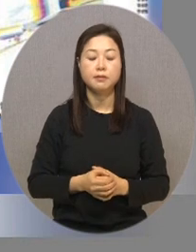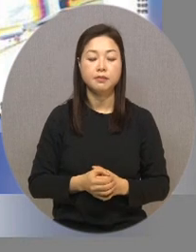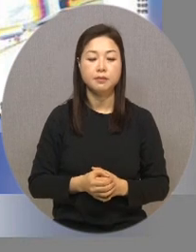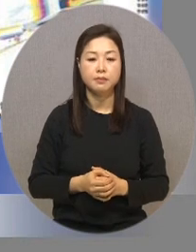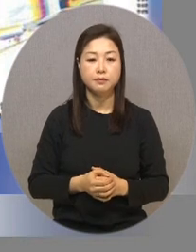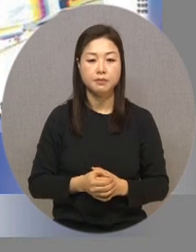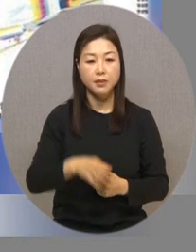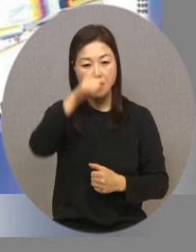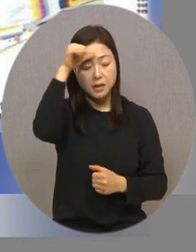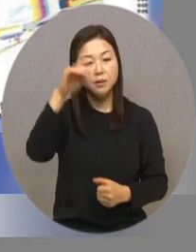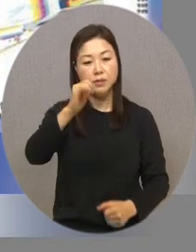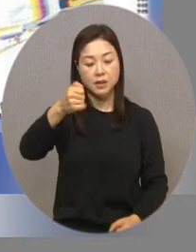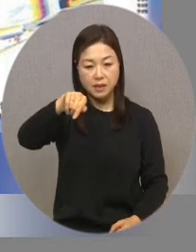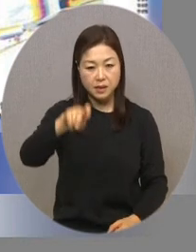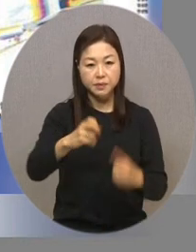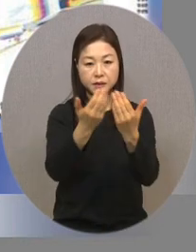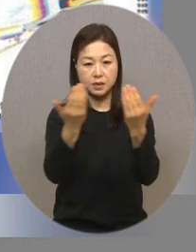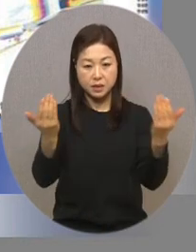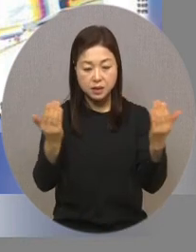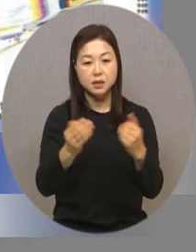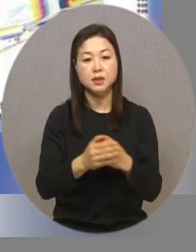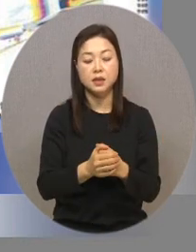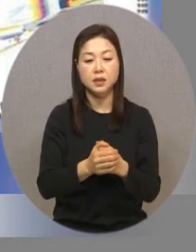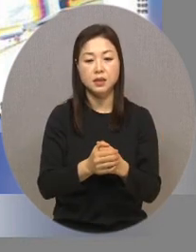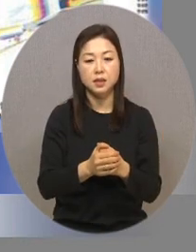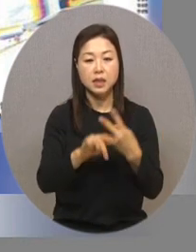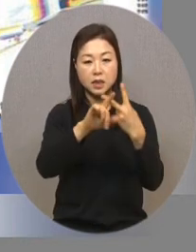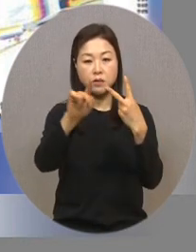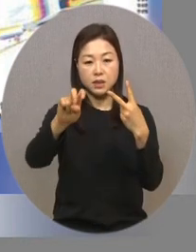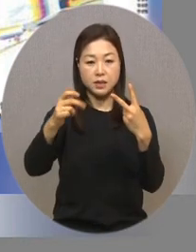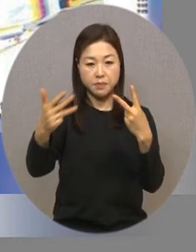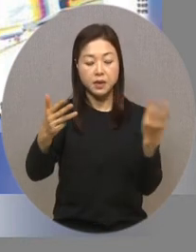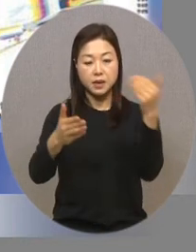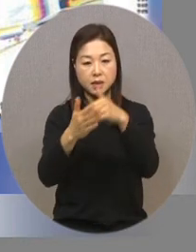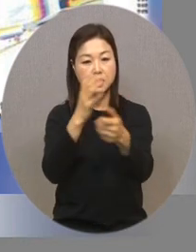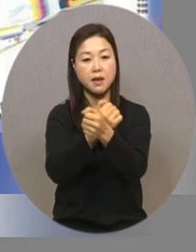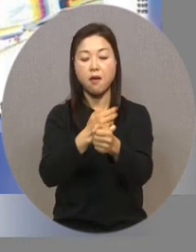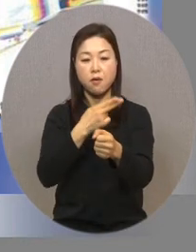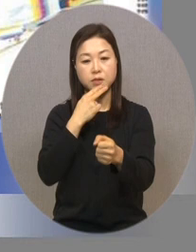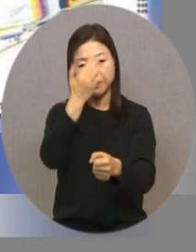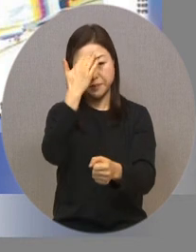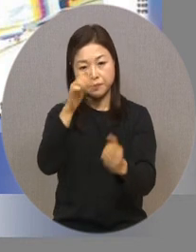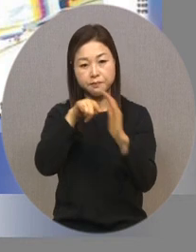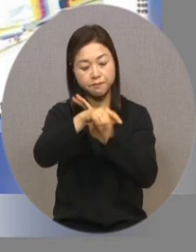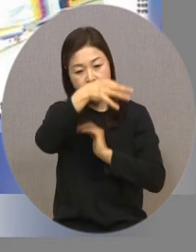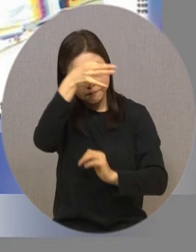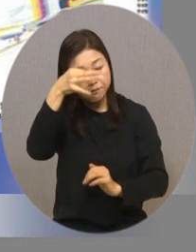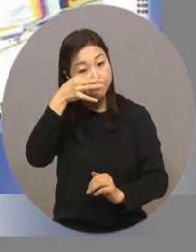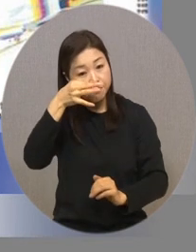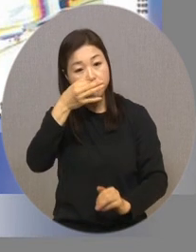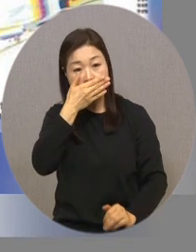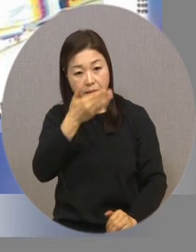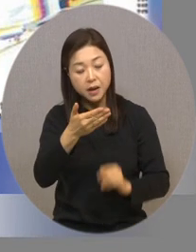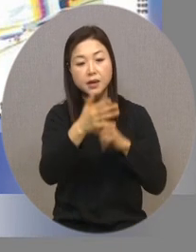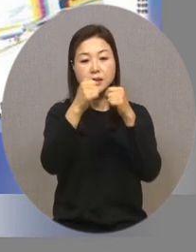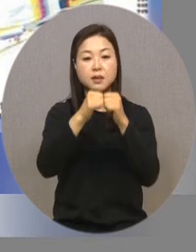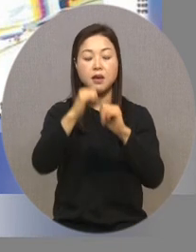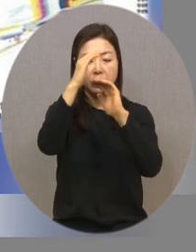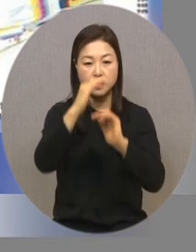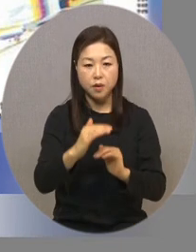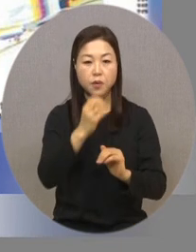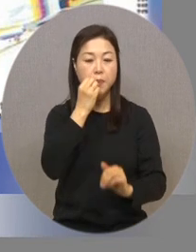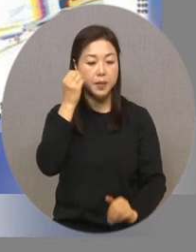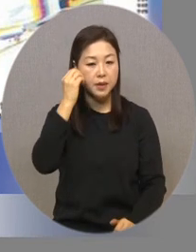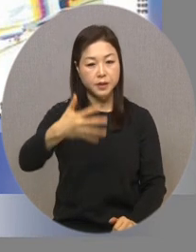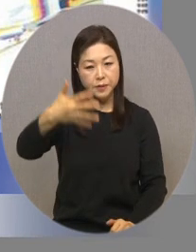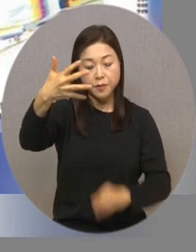이번 인생 프리즘 전시는 내년 2월 28일까지 예약 없이 무료로 관람할 수 있으며 자세한 내용은 공식